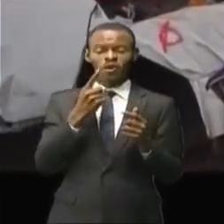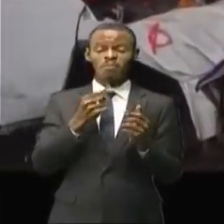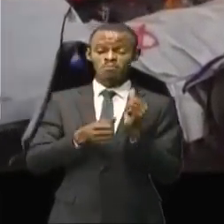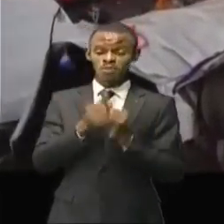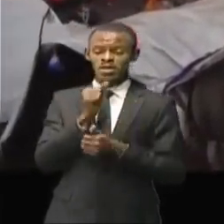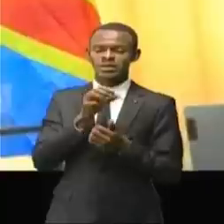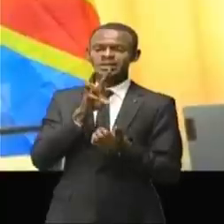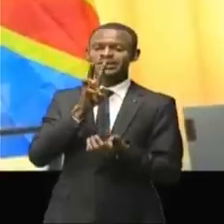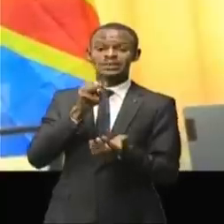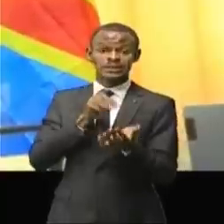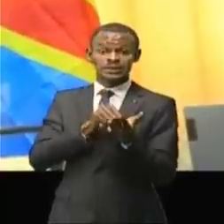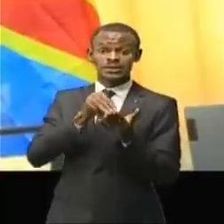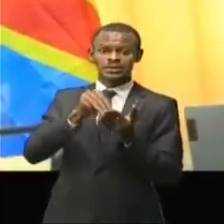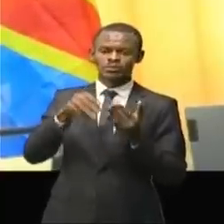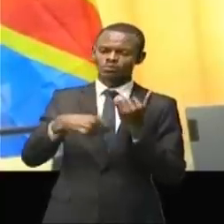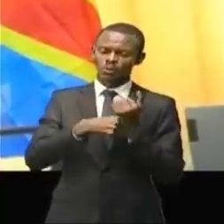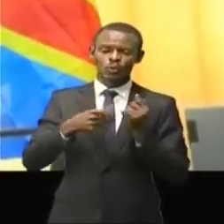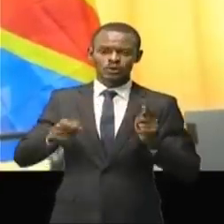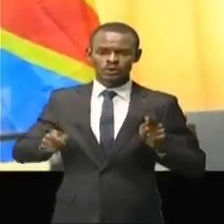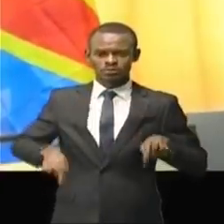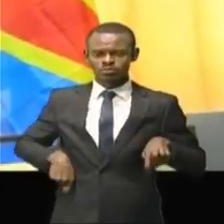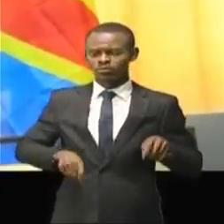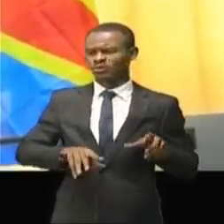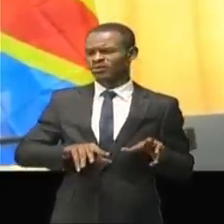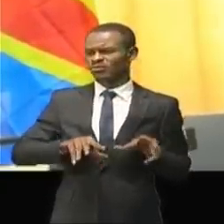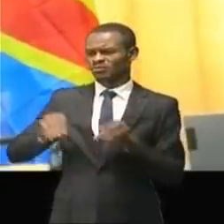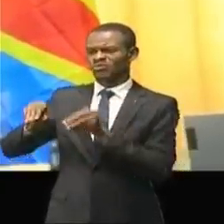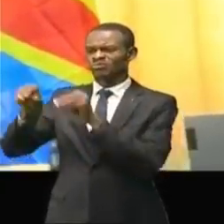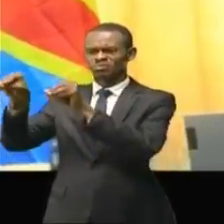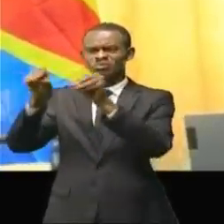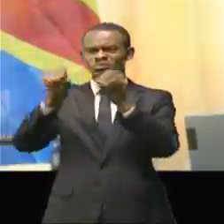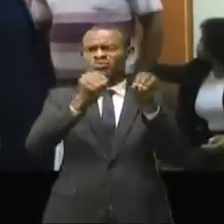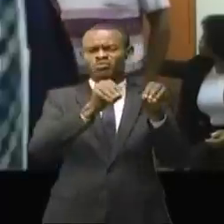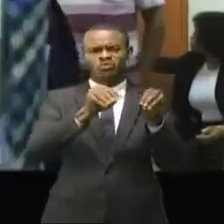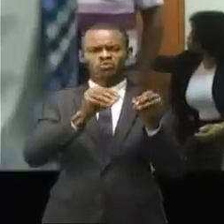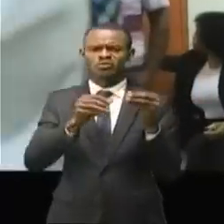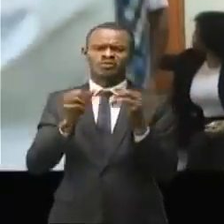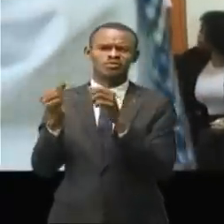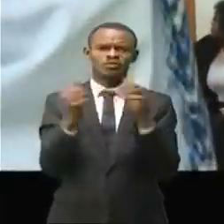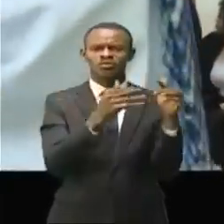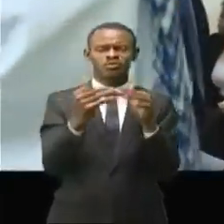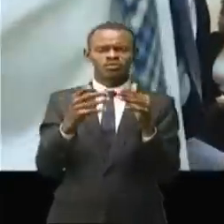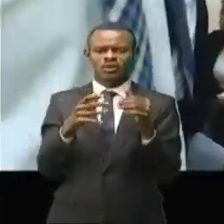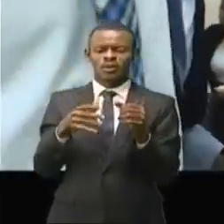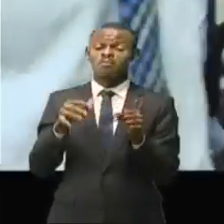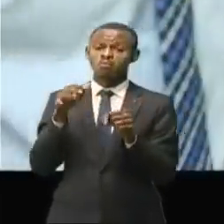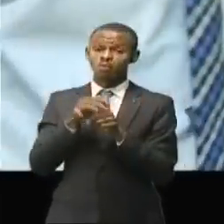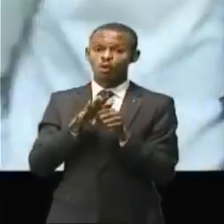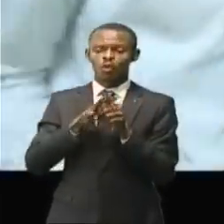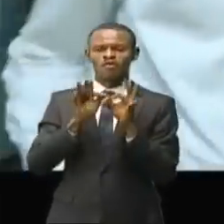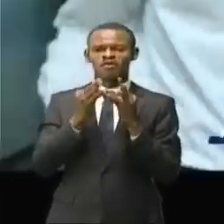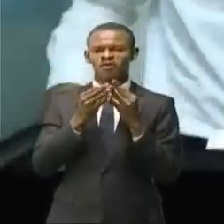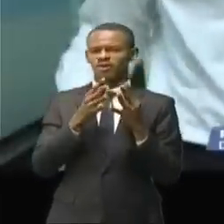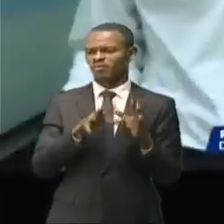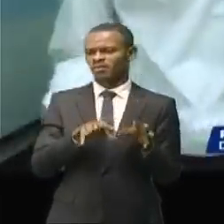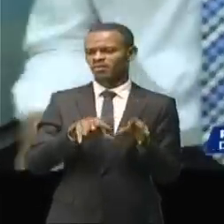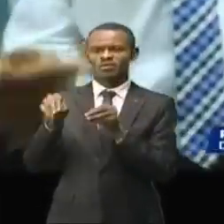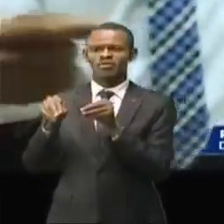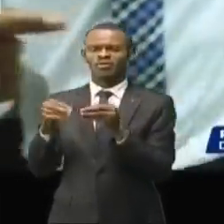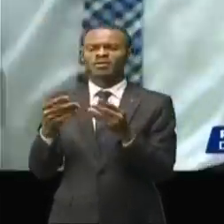déplacées internes nous avons de multitude et de mieux des familles qui vivent en Europe et qui qui manquent des taux